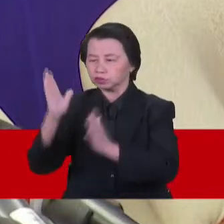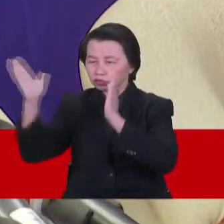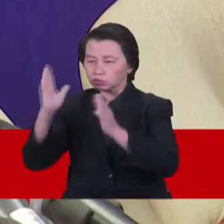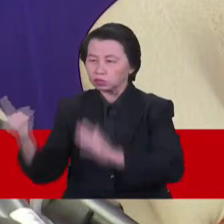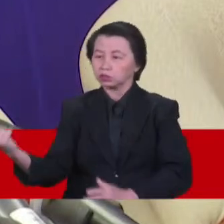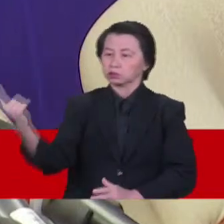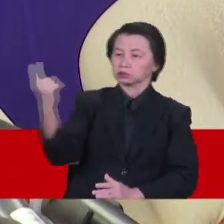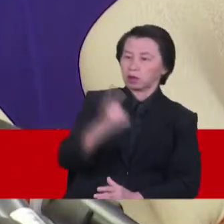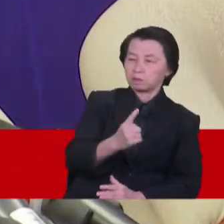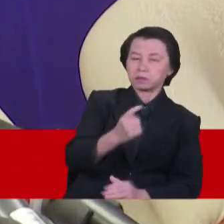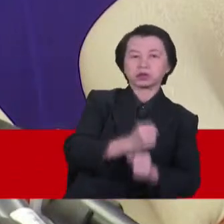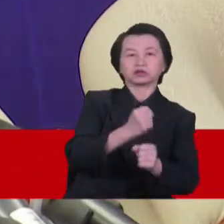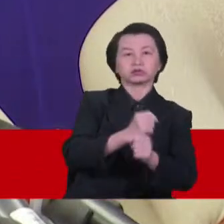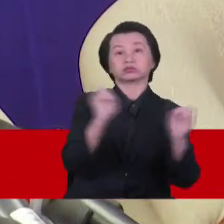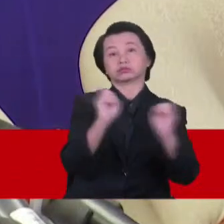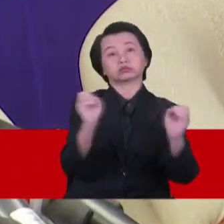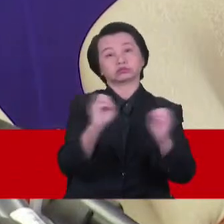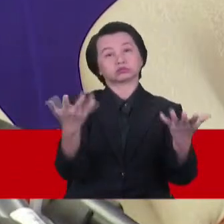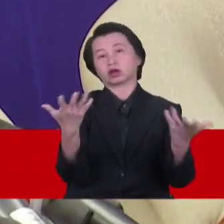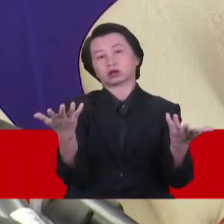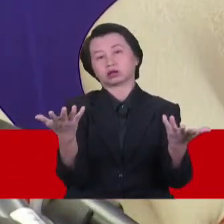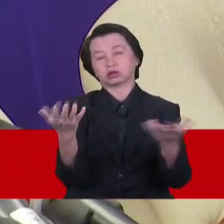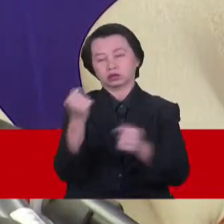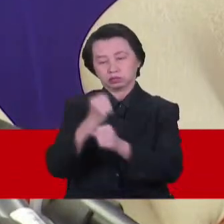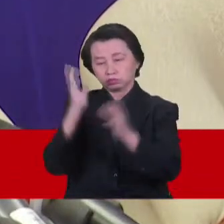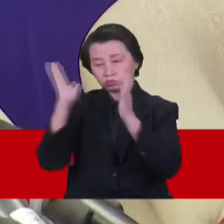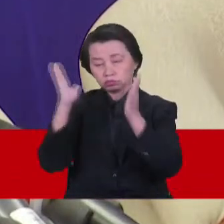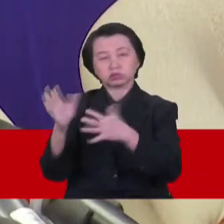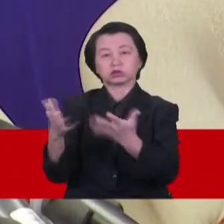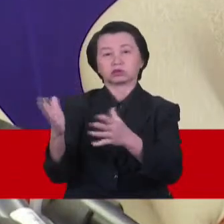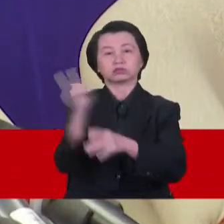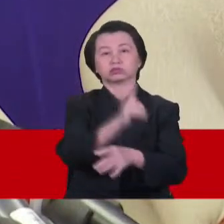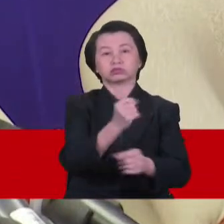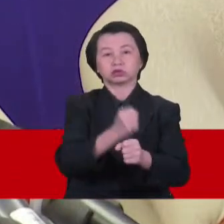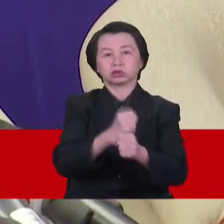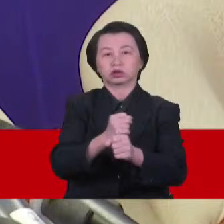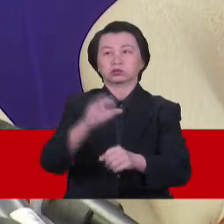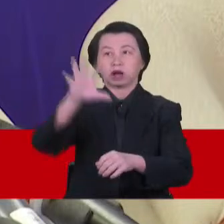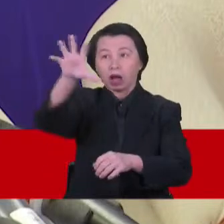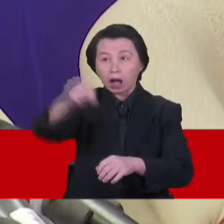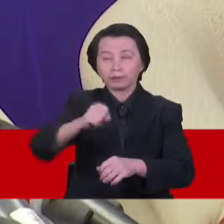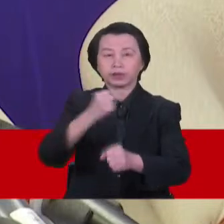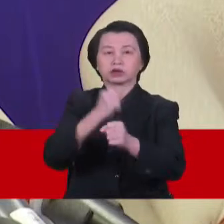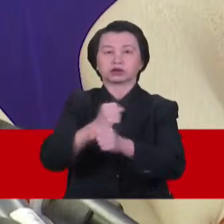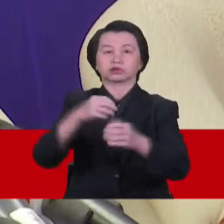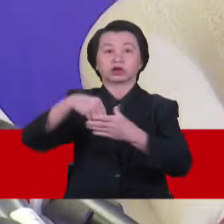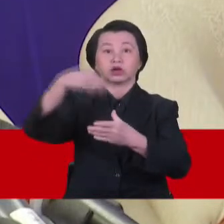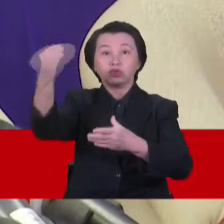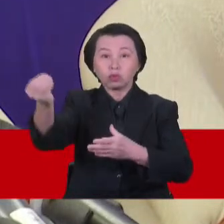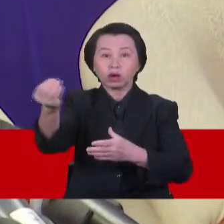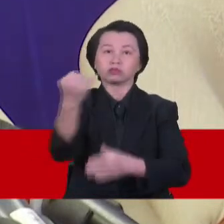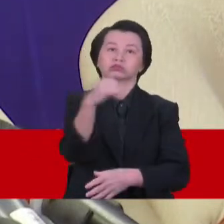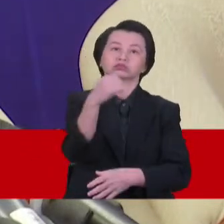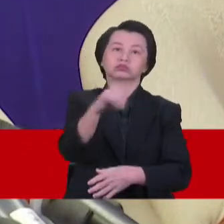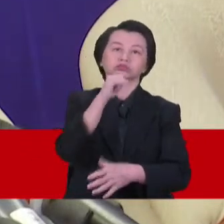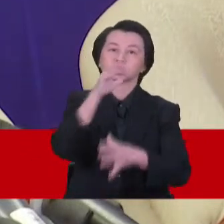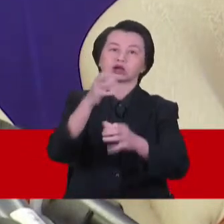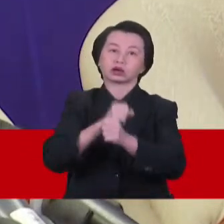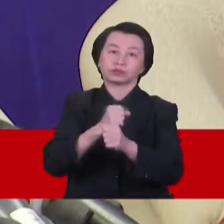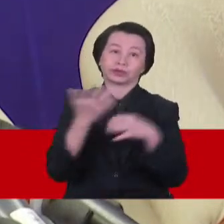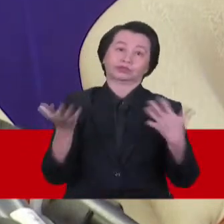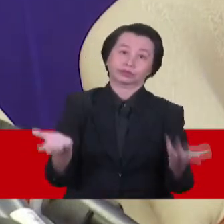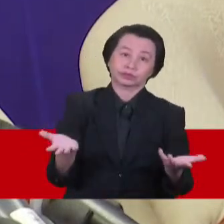apa bekerja. Dan untuk dapat kerja asing, mereka pun tak dapat kerana